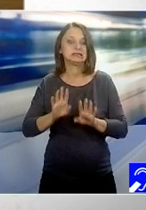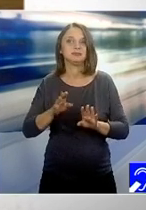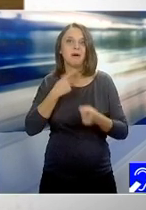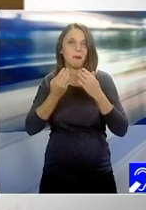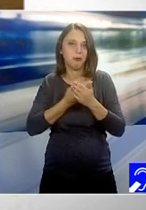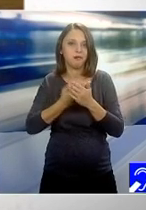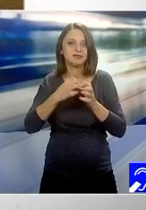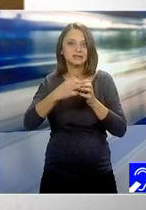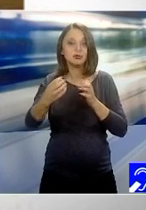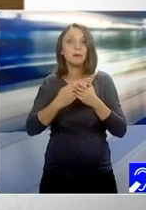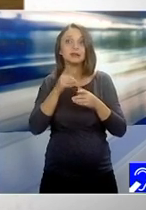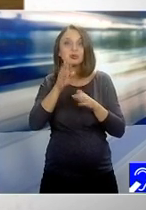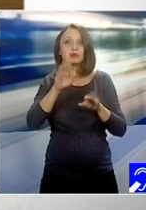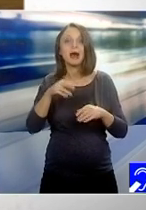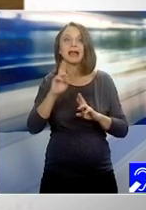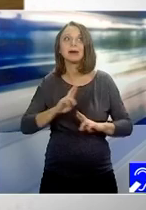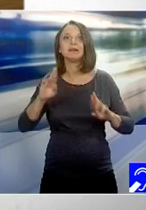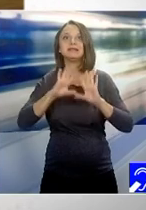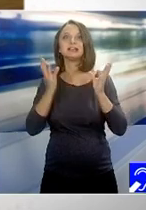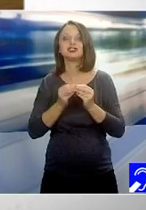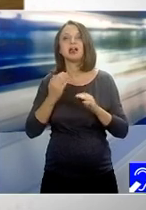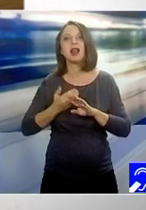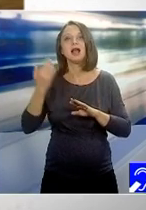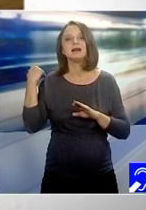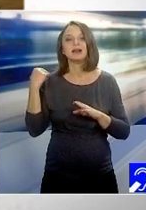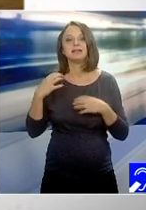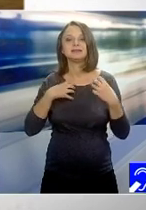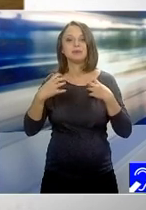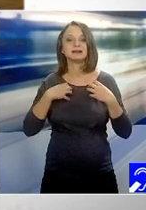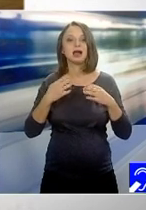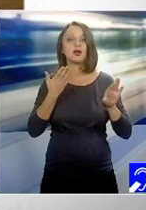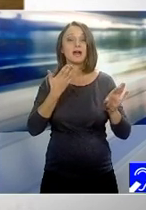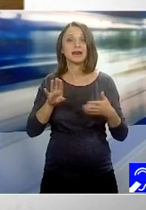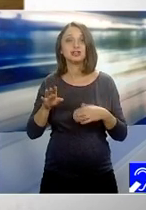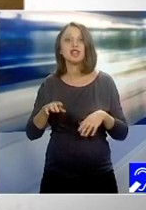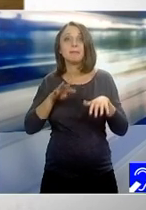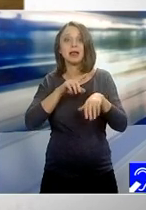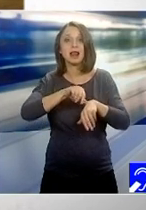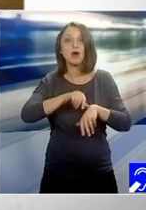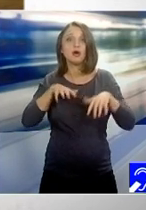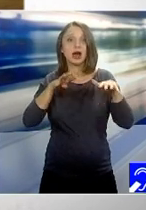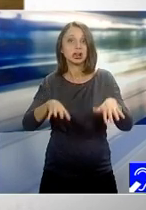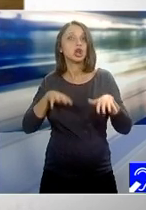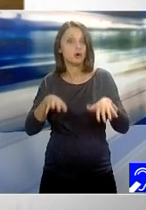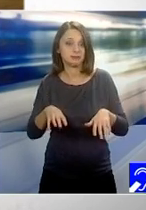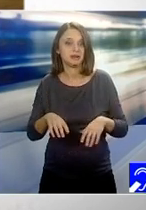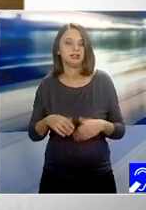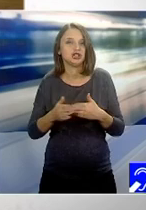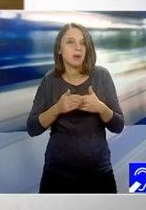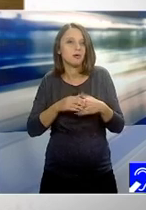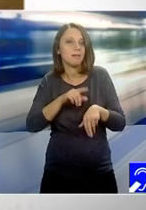urmează repetiția generală înainte de show-ul care va începe, doamnelor, domnilor, la ora 19. Ne apropiem de ora 6,